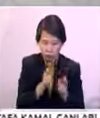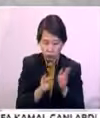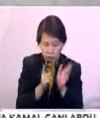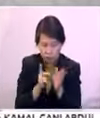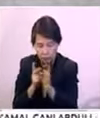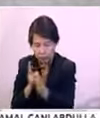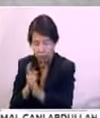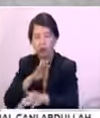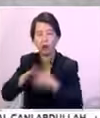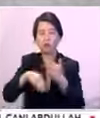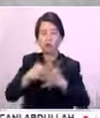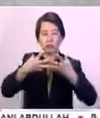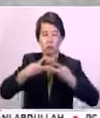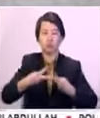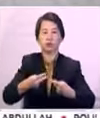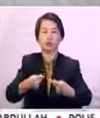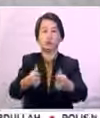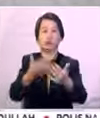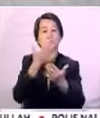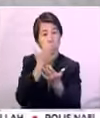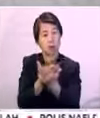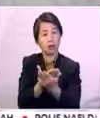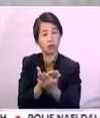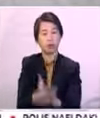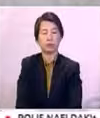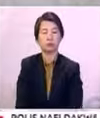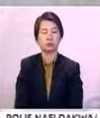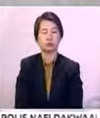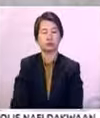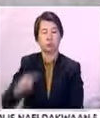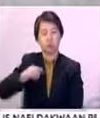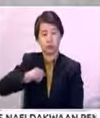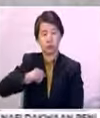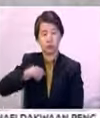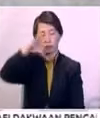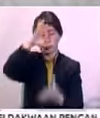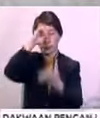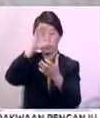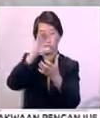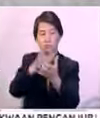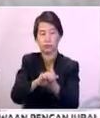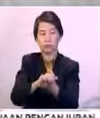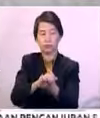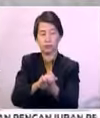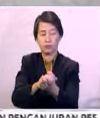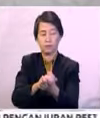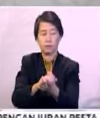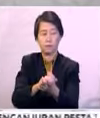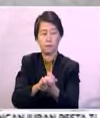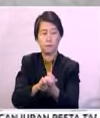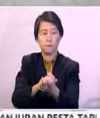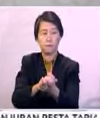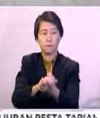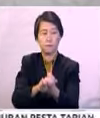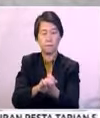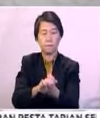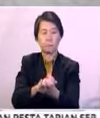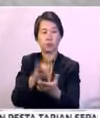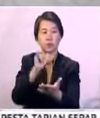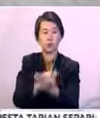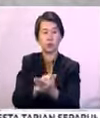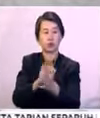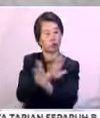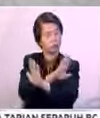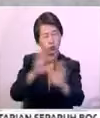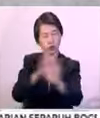haji berjalan dengan baik. Saya percaya ia bukanlah satu tugas